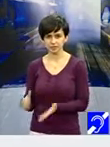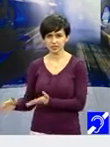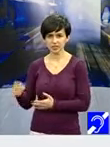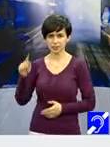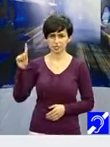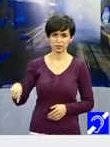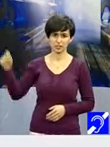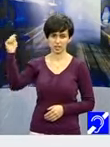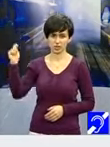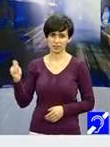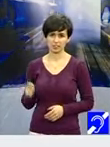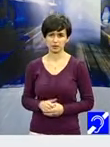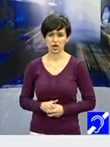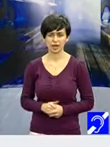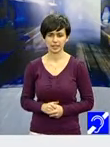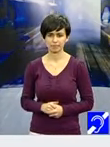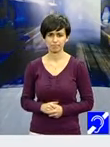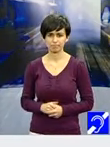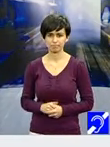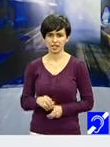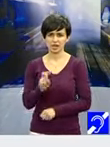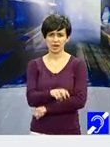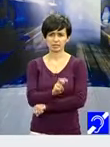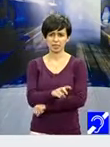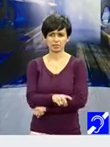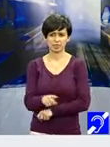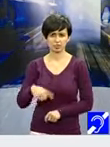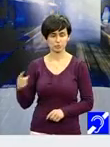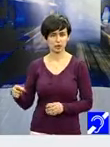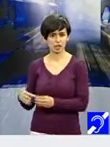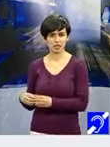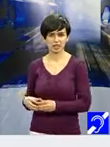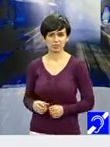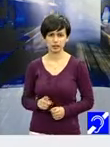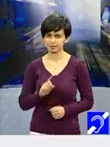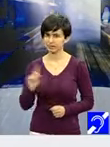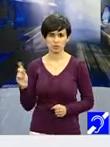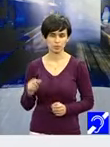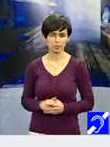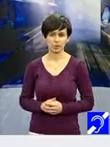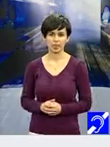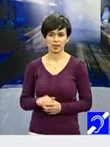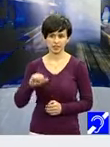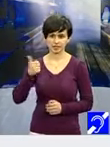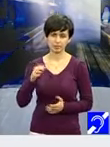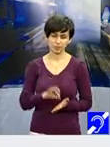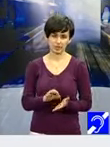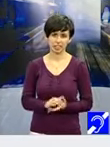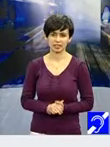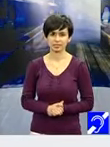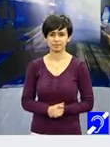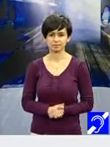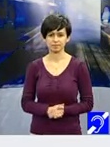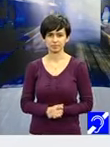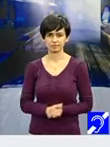copiii. Ați mai participat cu alte echipe la acest concurs? Nu? Este pentru prima dată? Da.